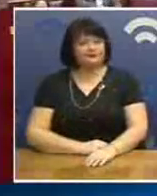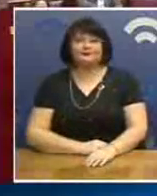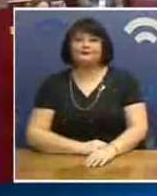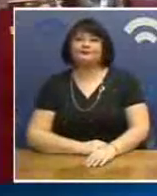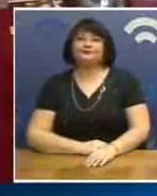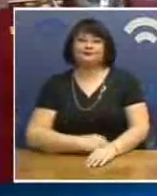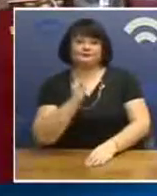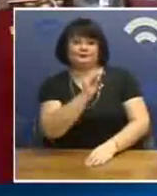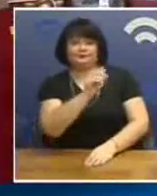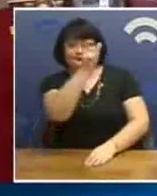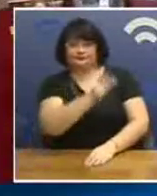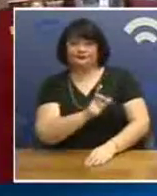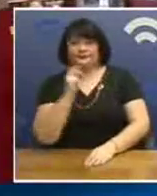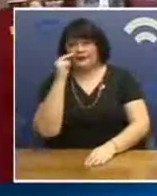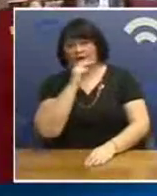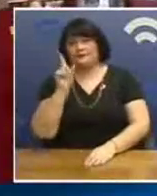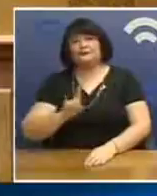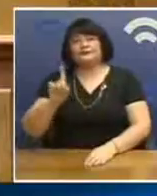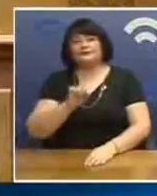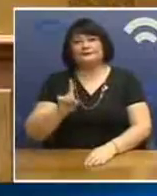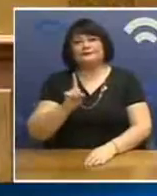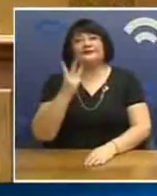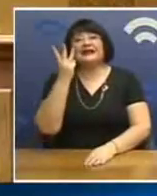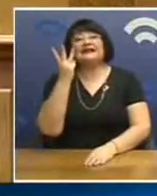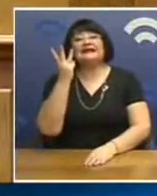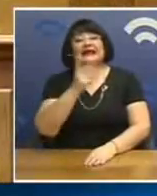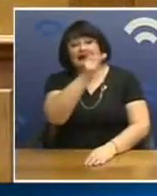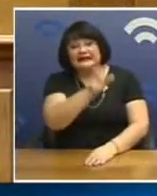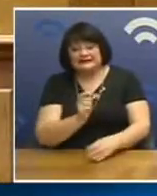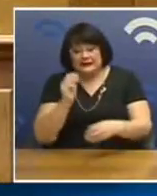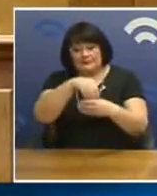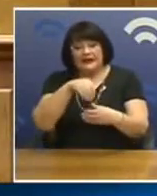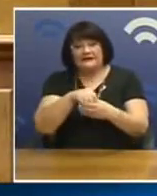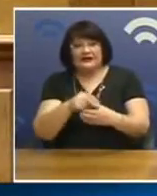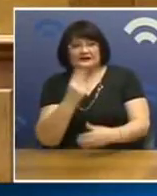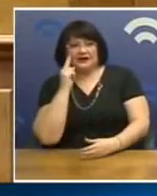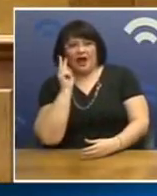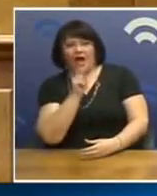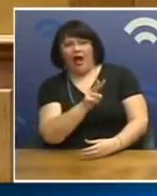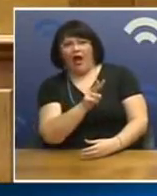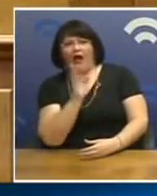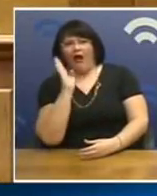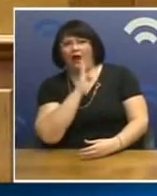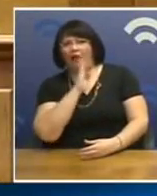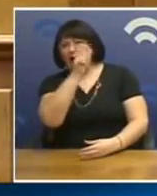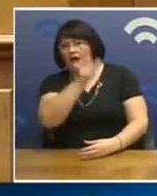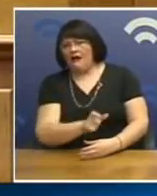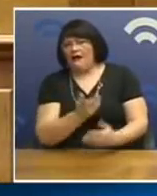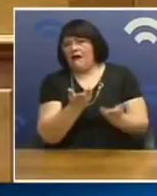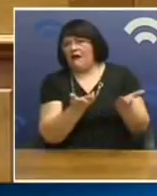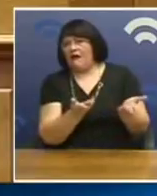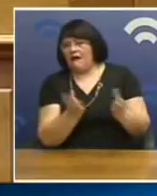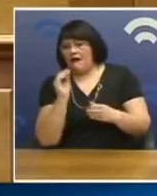Κύριε Μητσοτάκη, και οι τρεις αυτές παρεμβάσεις σας είναι κραυγαλές. Σας εκθέτουν ανεπανόρθωτα με